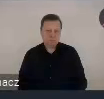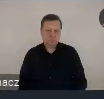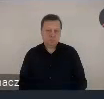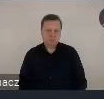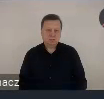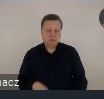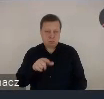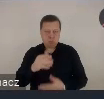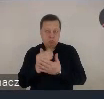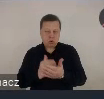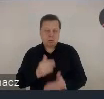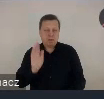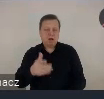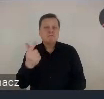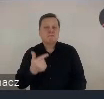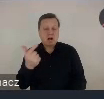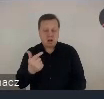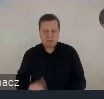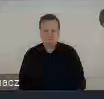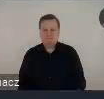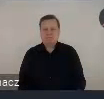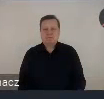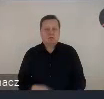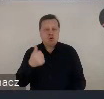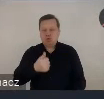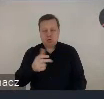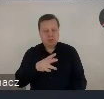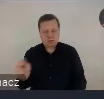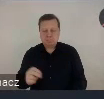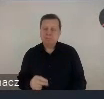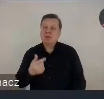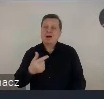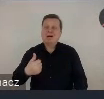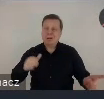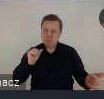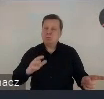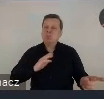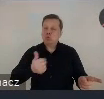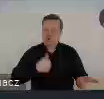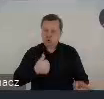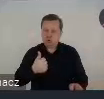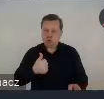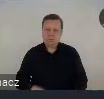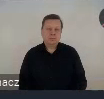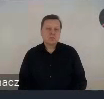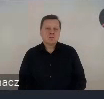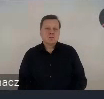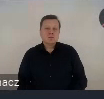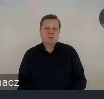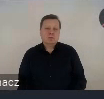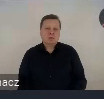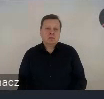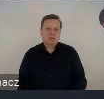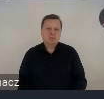ten program będzie trwał tym razem 2 lata, a nie 1 rok, tak jak było w pierwszej edycji, czyli